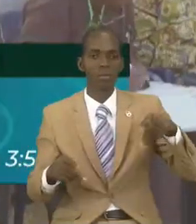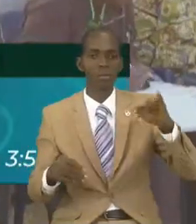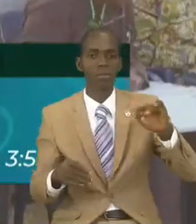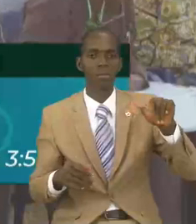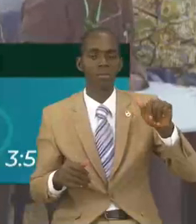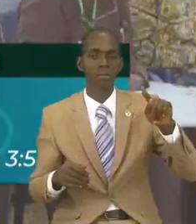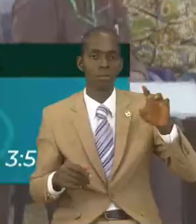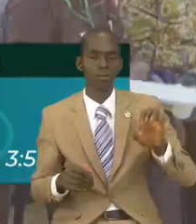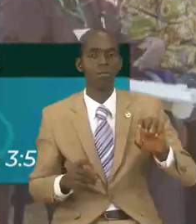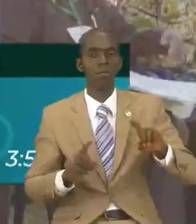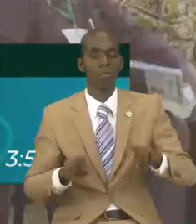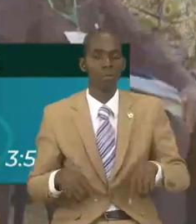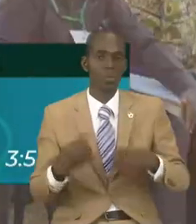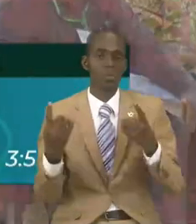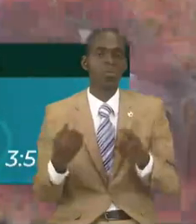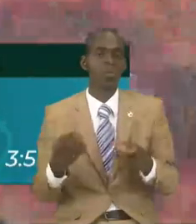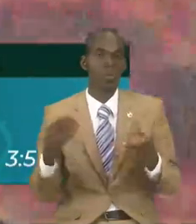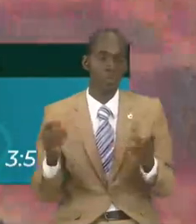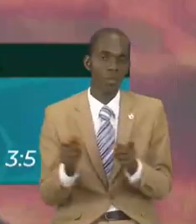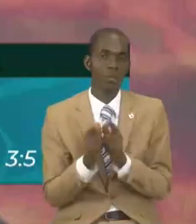Jean 19, verset 4.